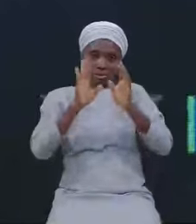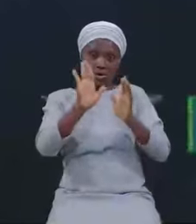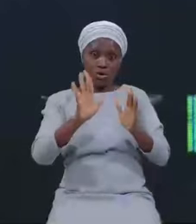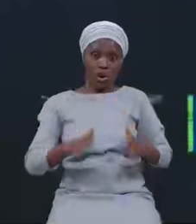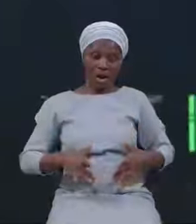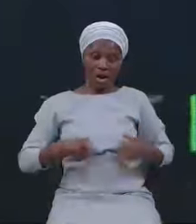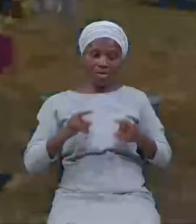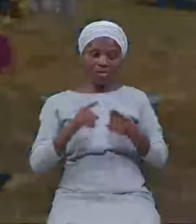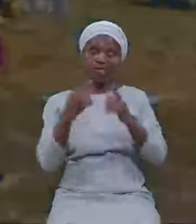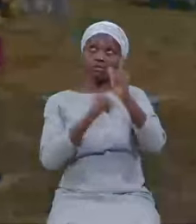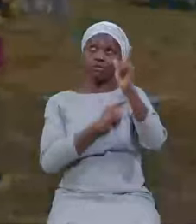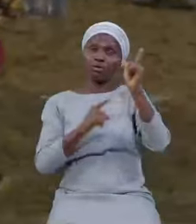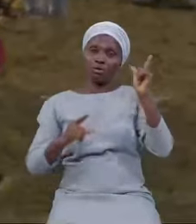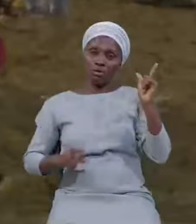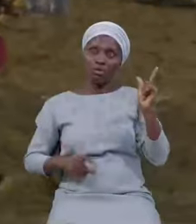fera.